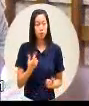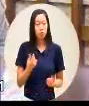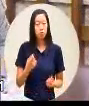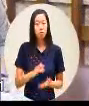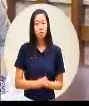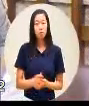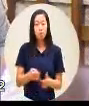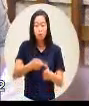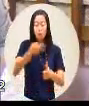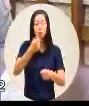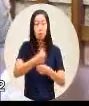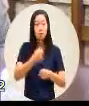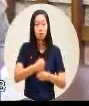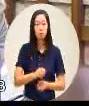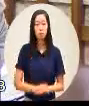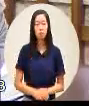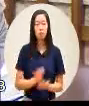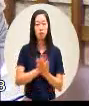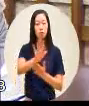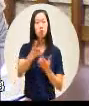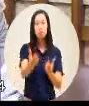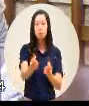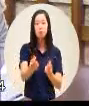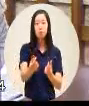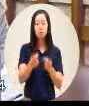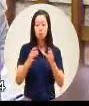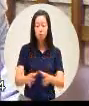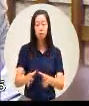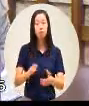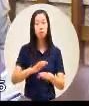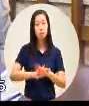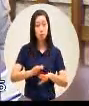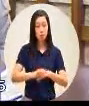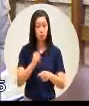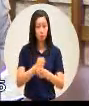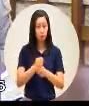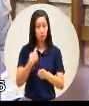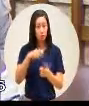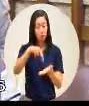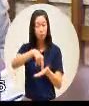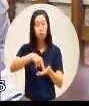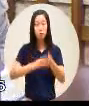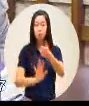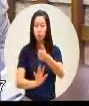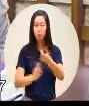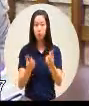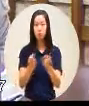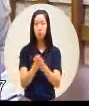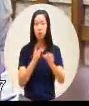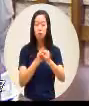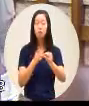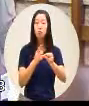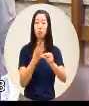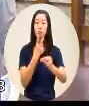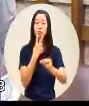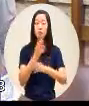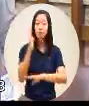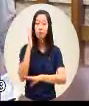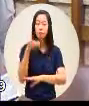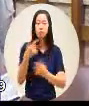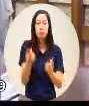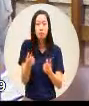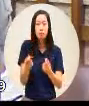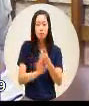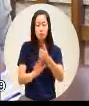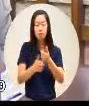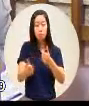先做，因为未来也是会做。我相信我们未来我们的立委也会再从中央来下手，因为本身就有了，只